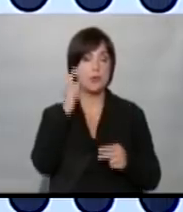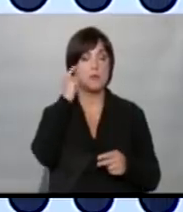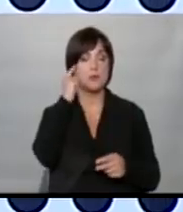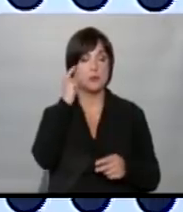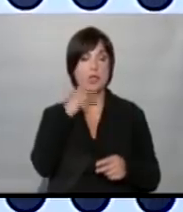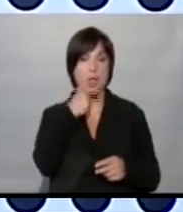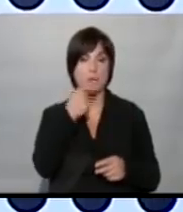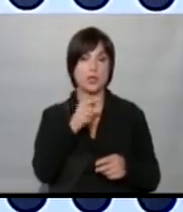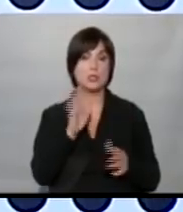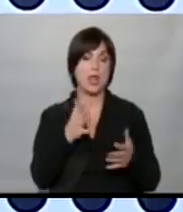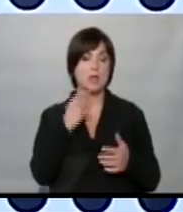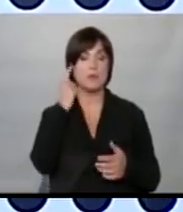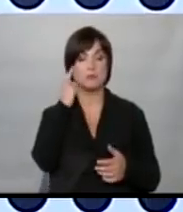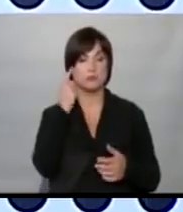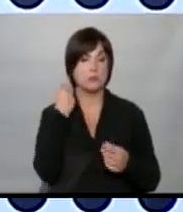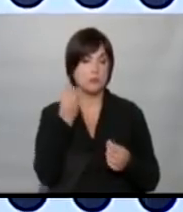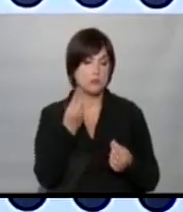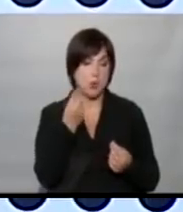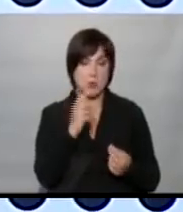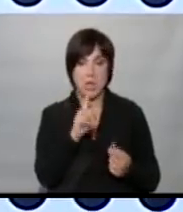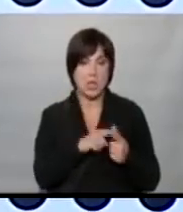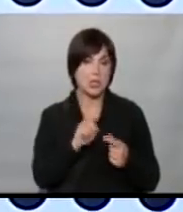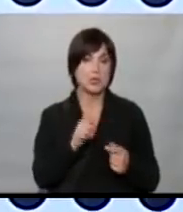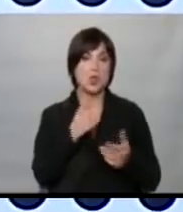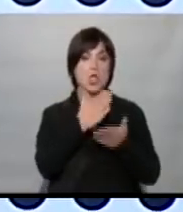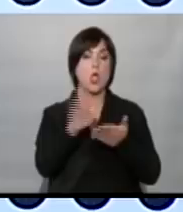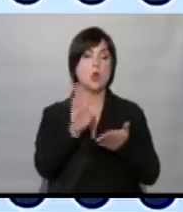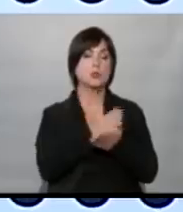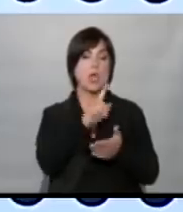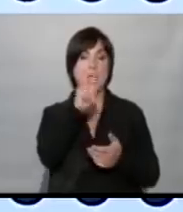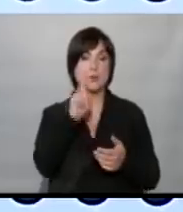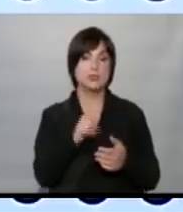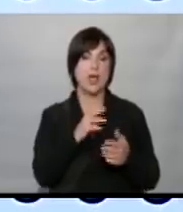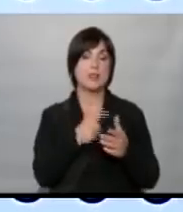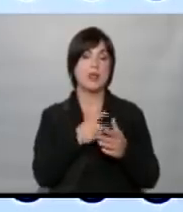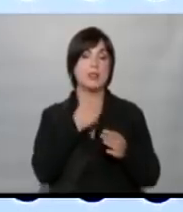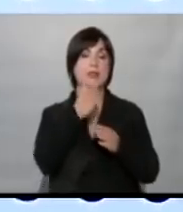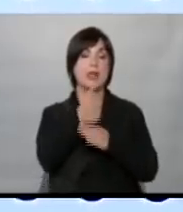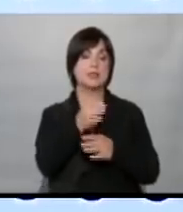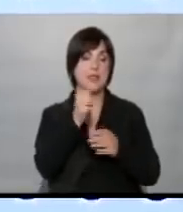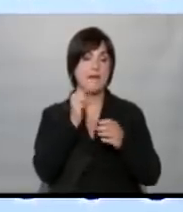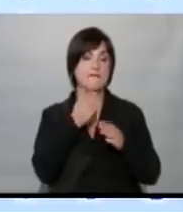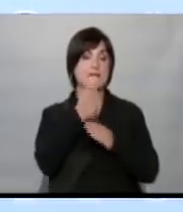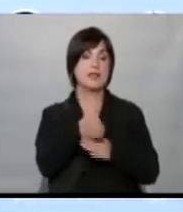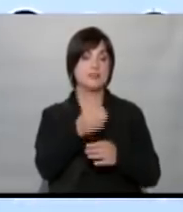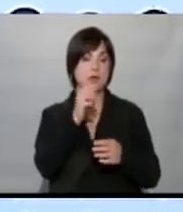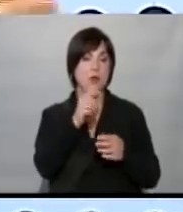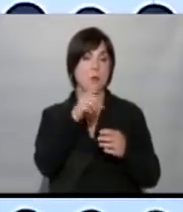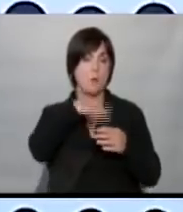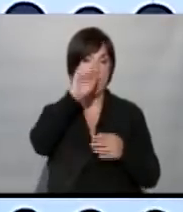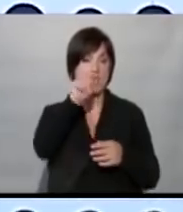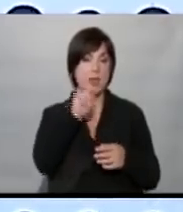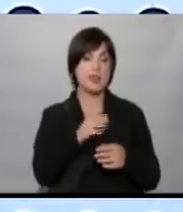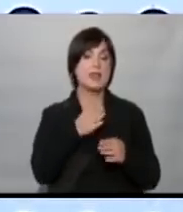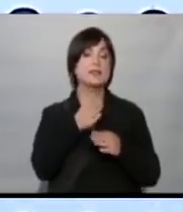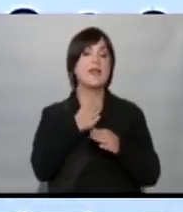памет, па да ми кажете дали има и смисла ова. Што ако ги одделија прашањето, дали сте за влез во НАТО, да имаше повеќе прашање на лифчето, дали сте